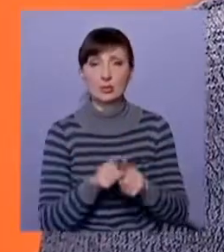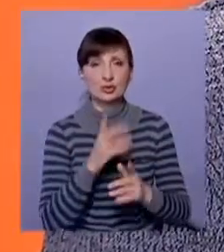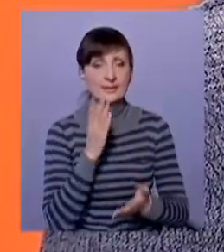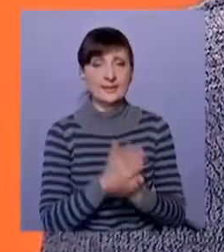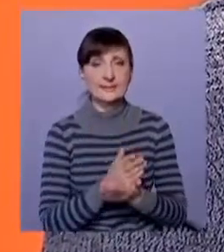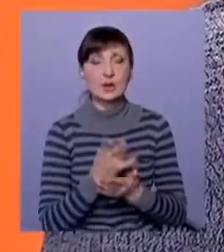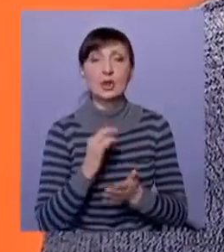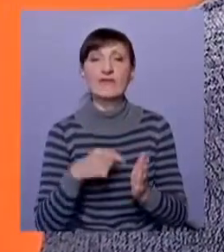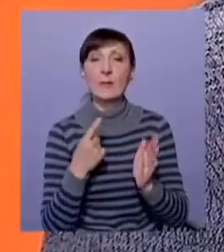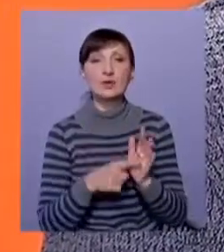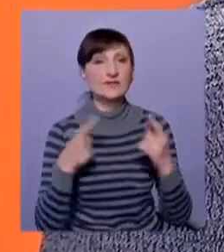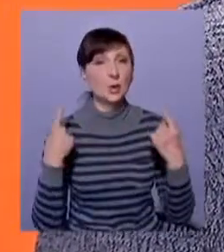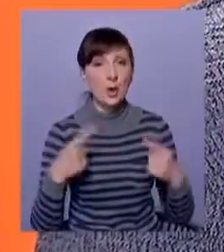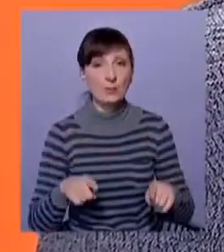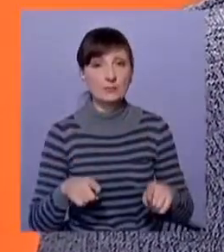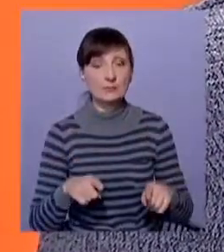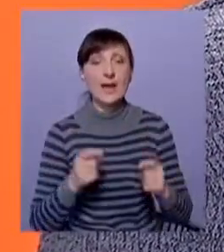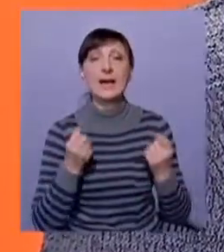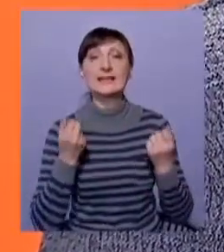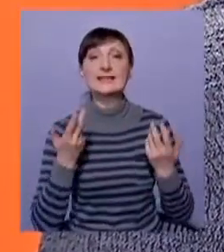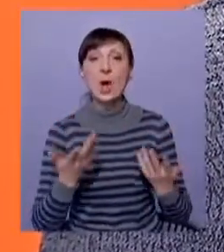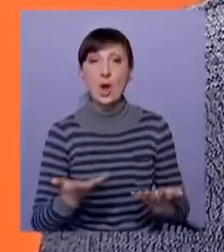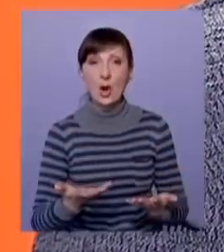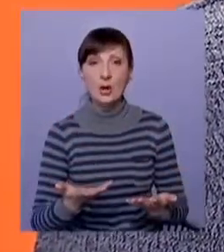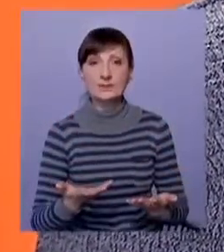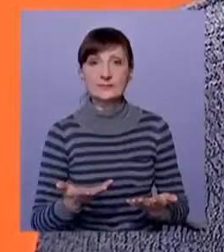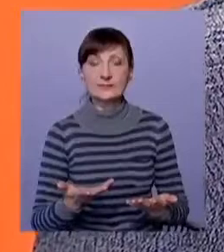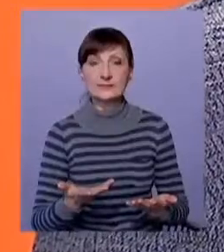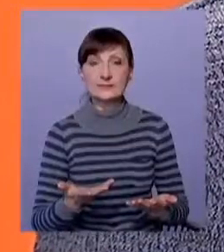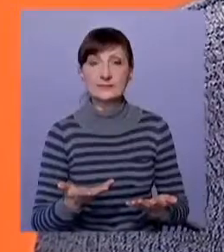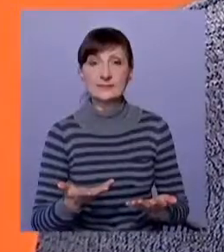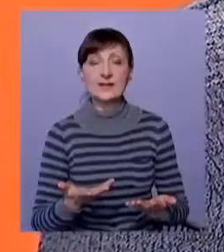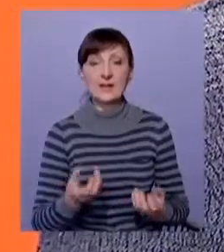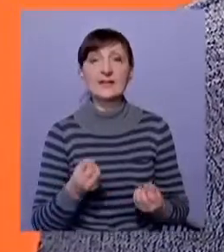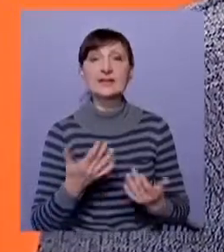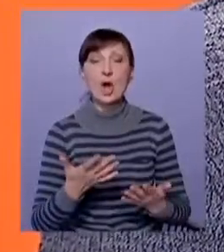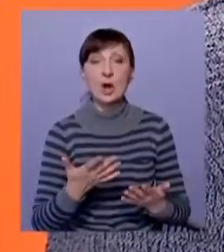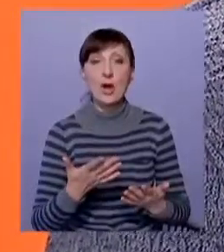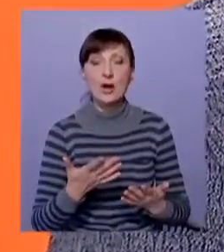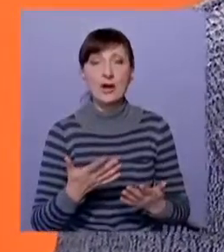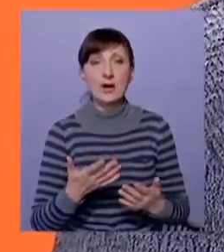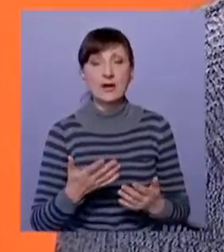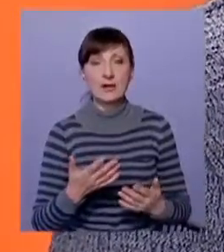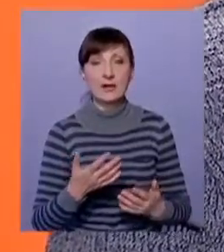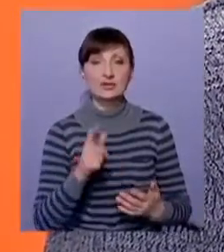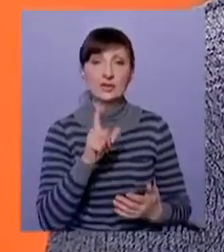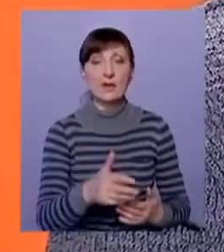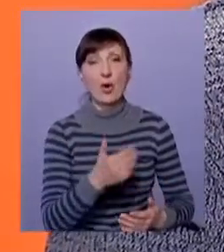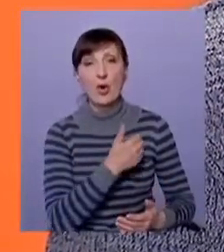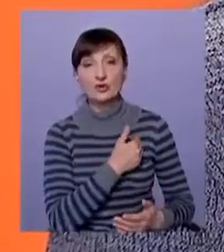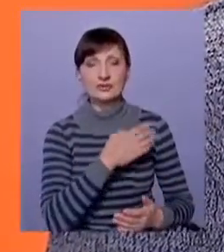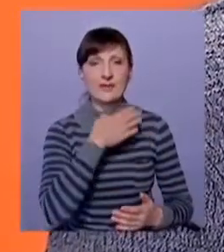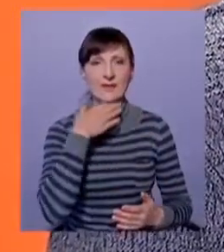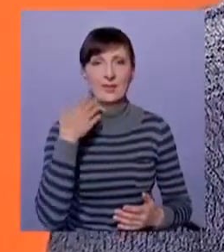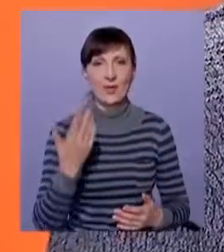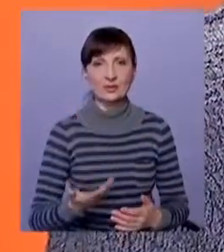Вопрос сейчас заключается в том, насколько, опять-таки, возвращалась к этому к вопросу мотивации. Угу. Насколько